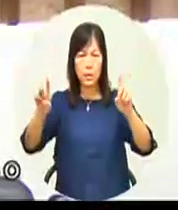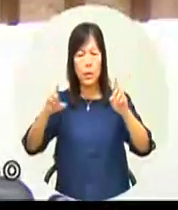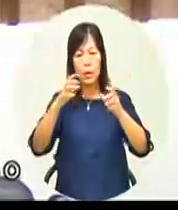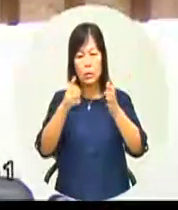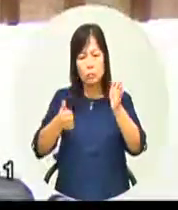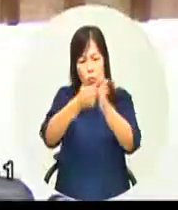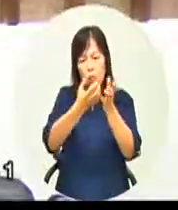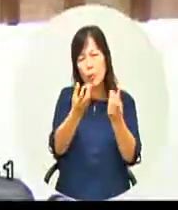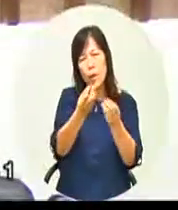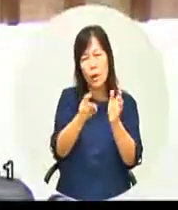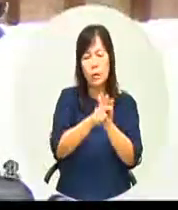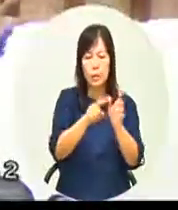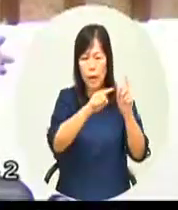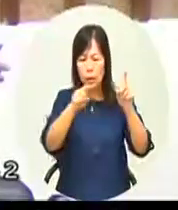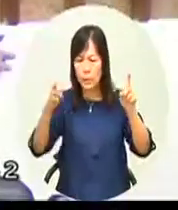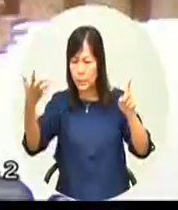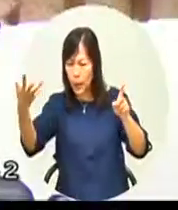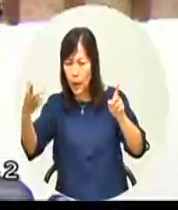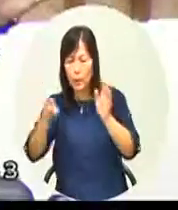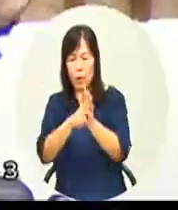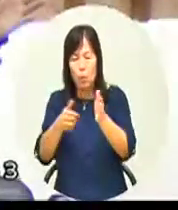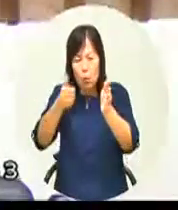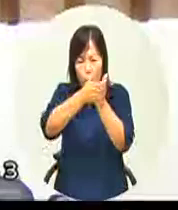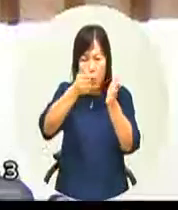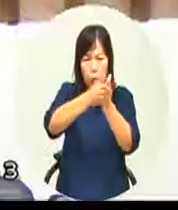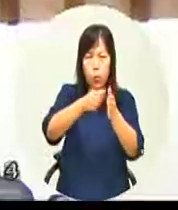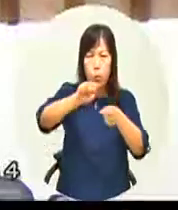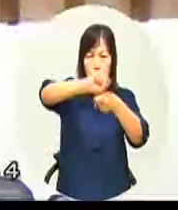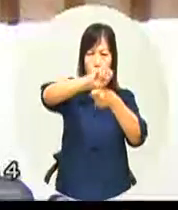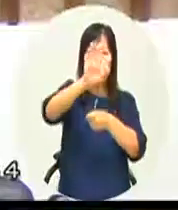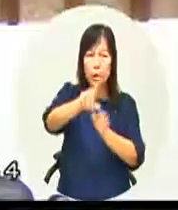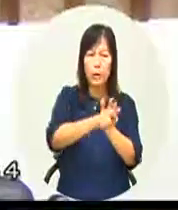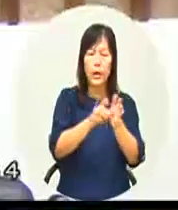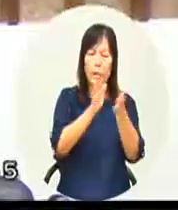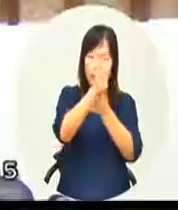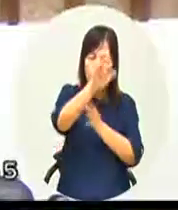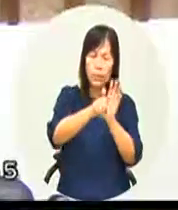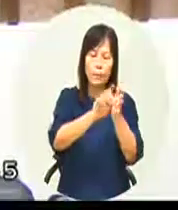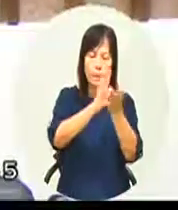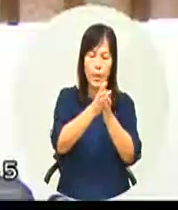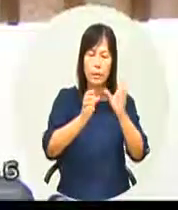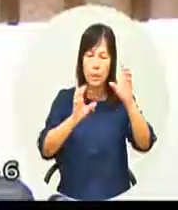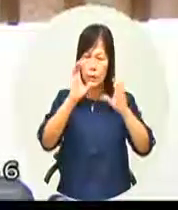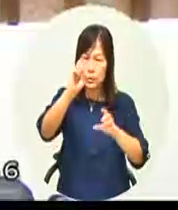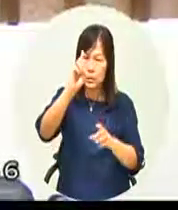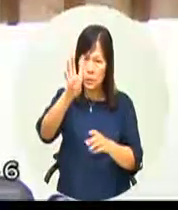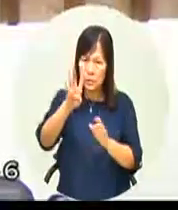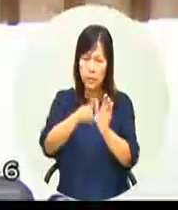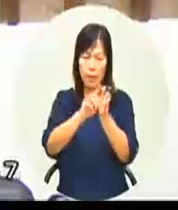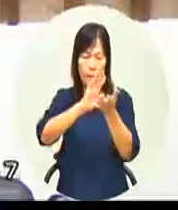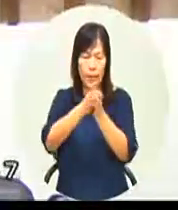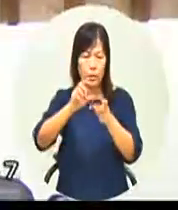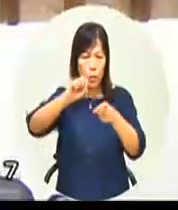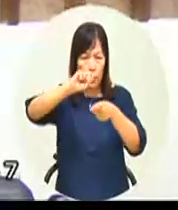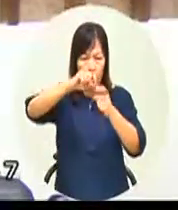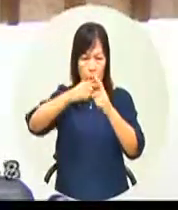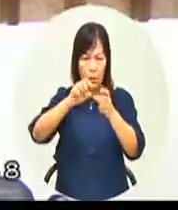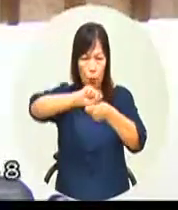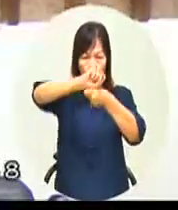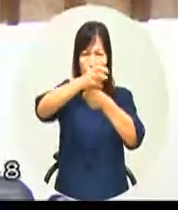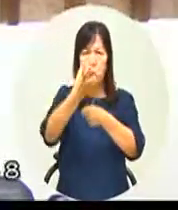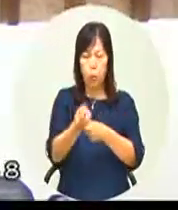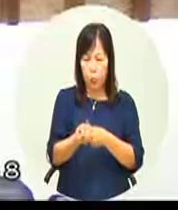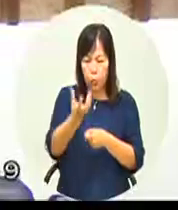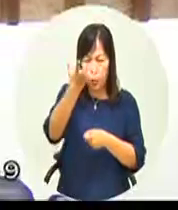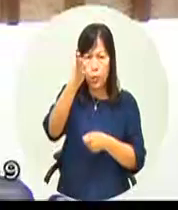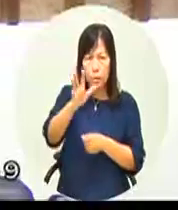到西8，那个运量就一直增加，所以你未来到西14就会更多了，哈。然后我想请问一下，你